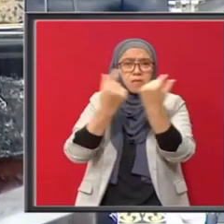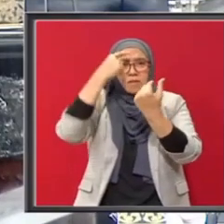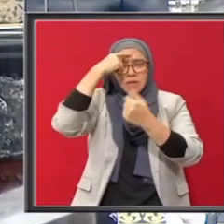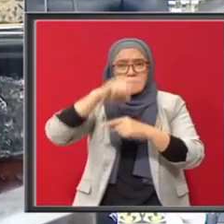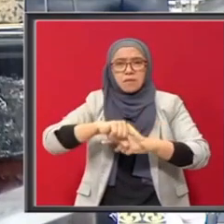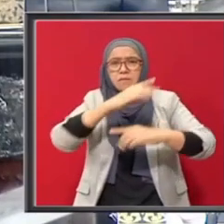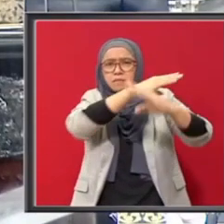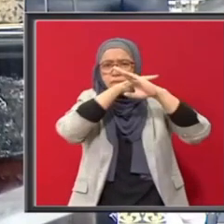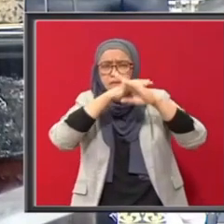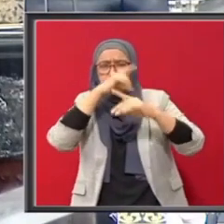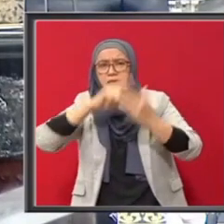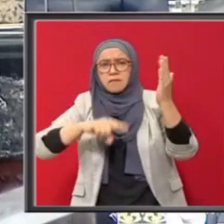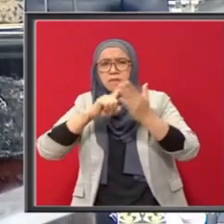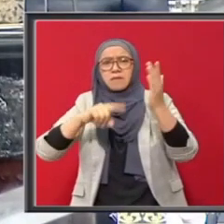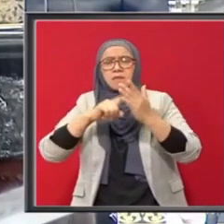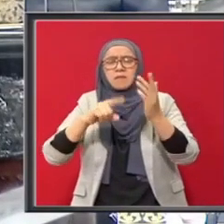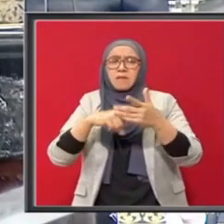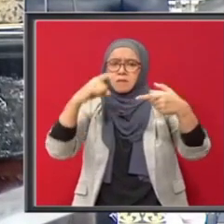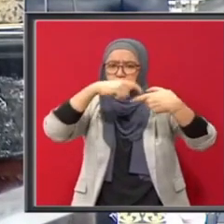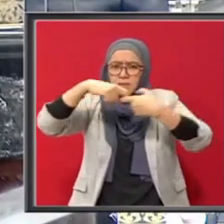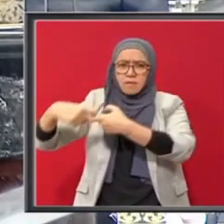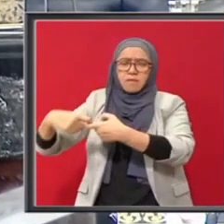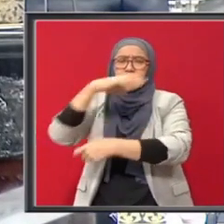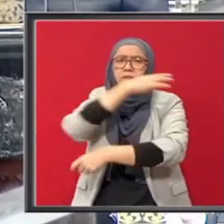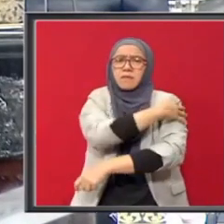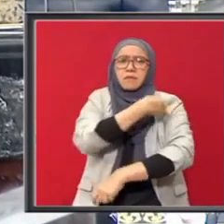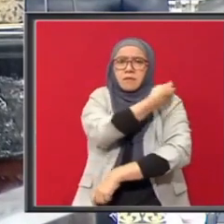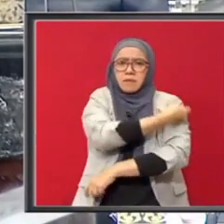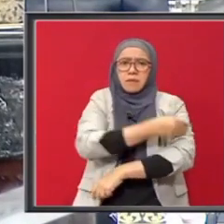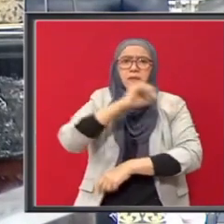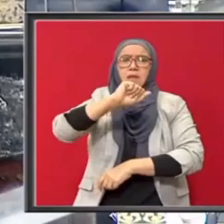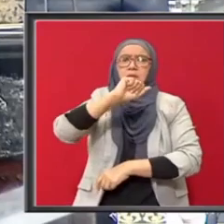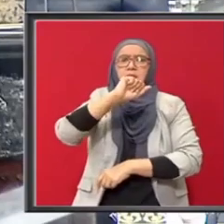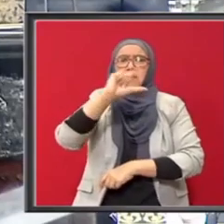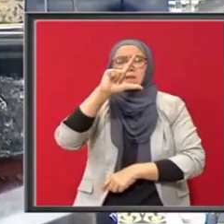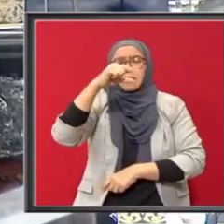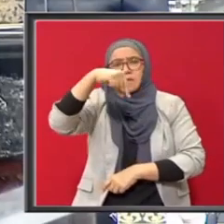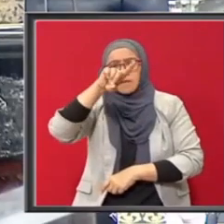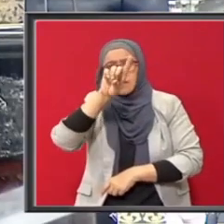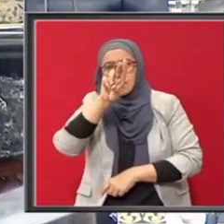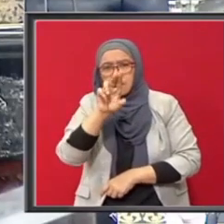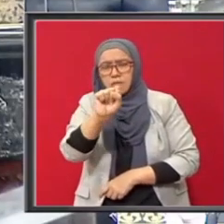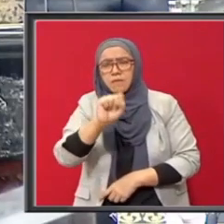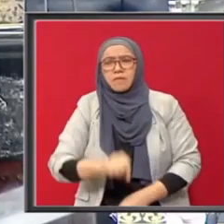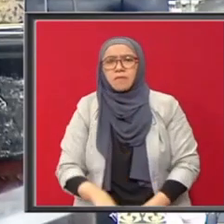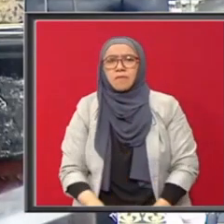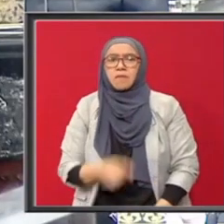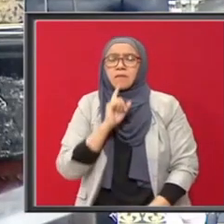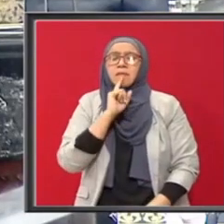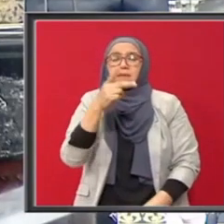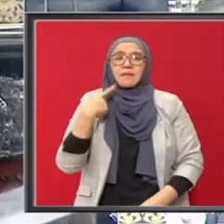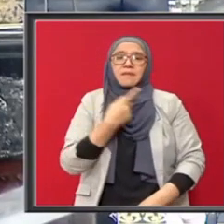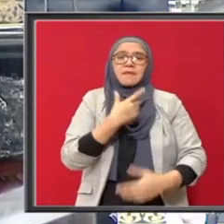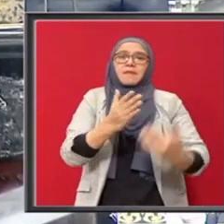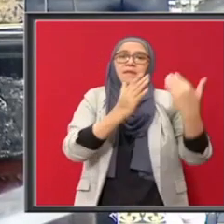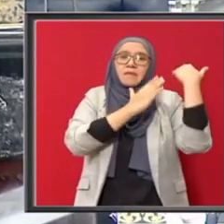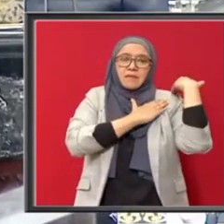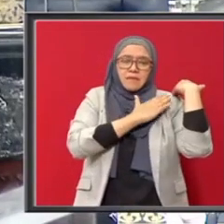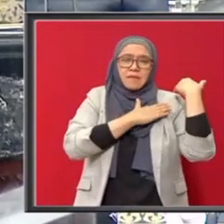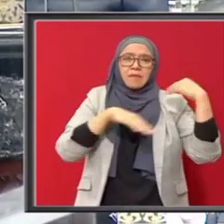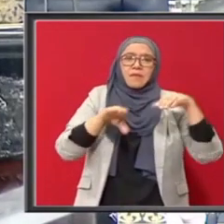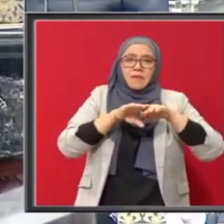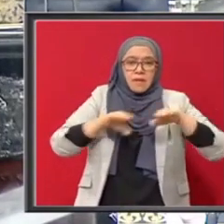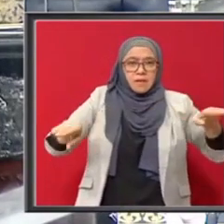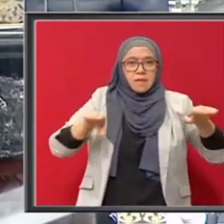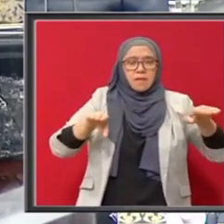cost of Palestine an archaic ini bermakna kita ada peranan di peringkat militer termasuk elektrolit khususnya